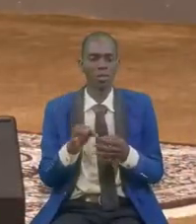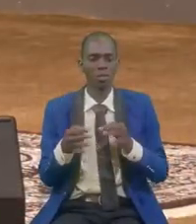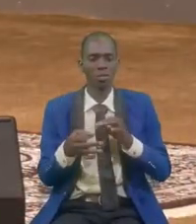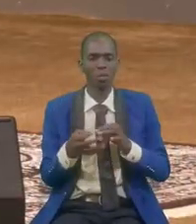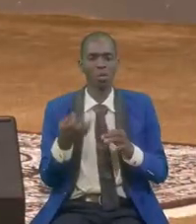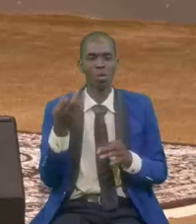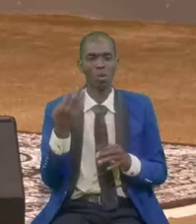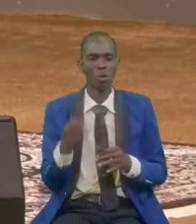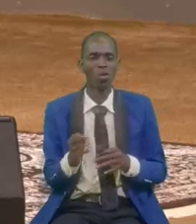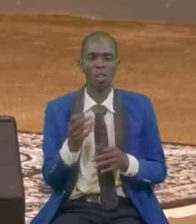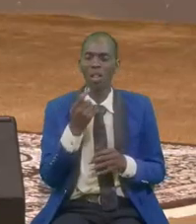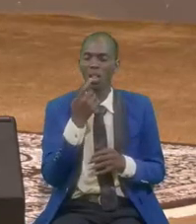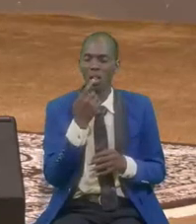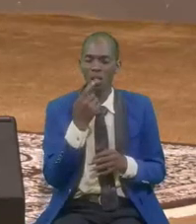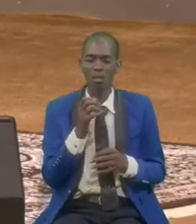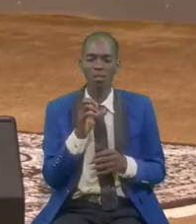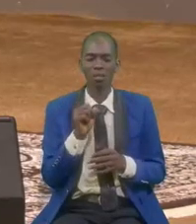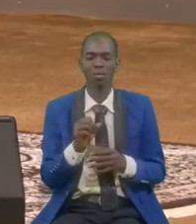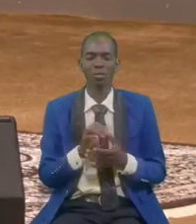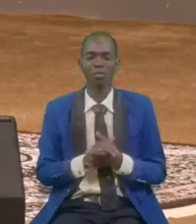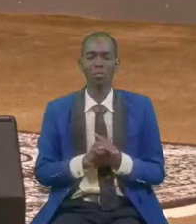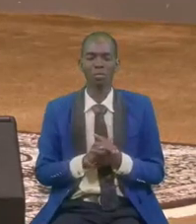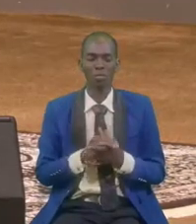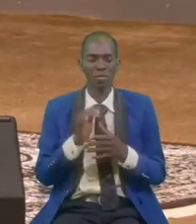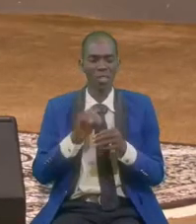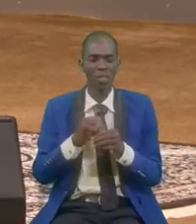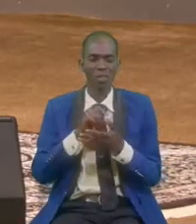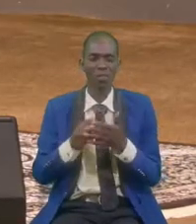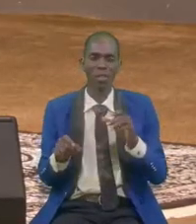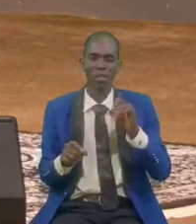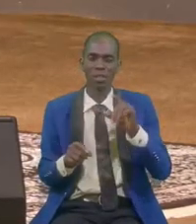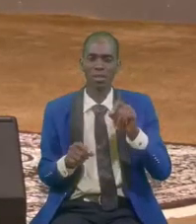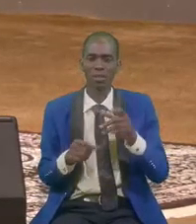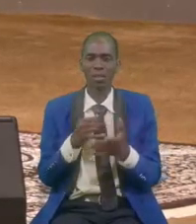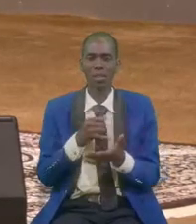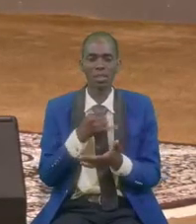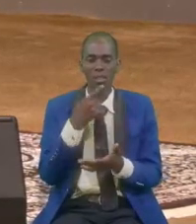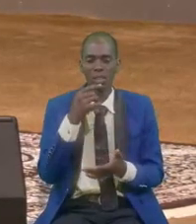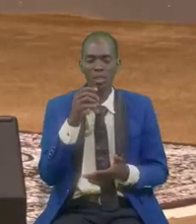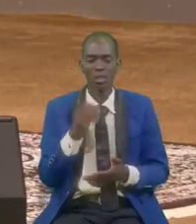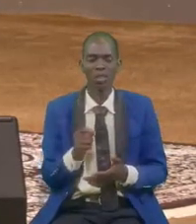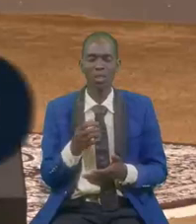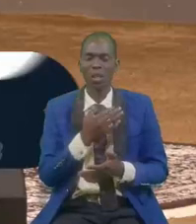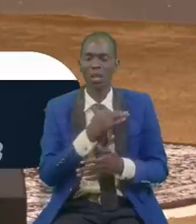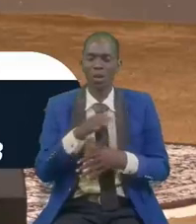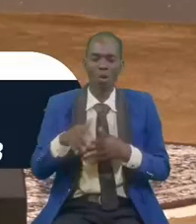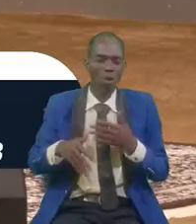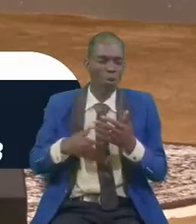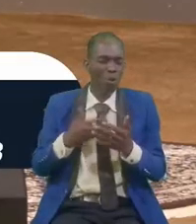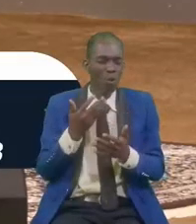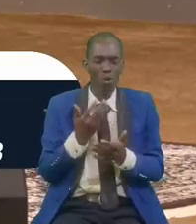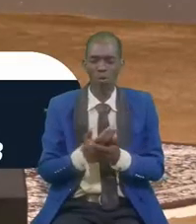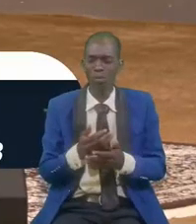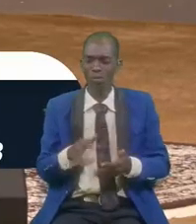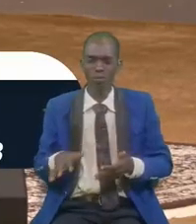autre, l'interprétation des langues. Verset 11. Verset 11. Et